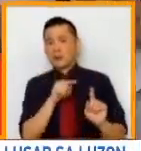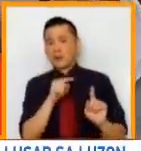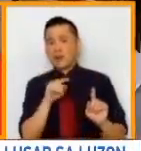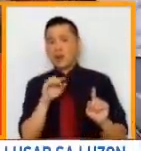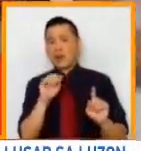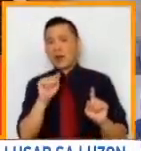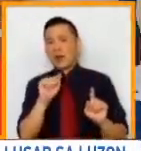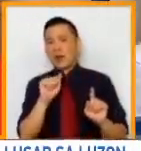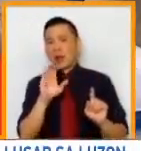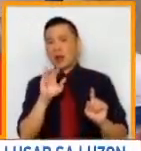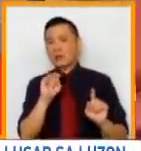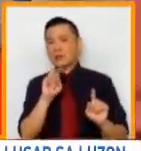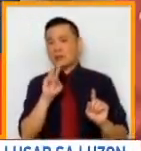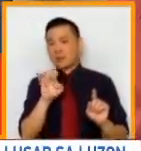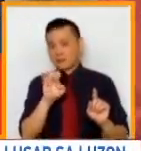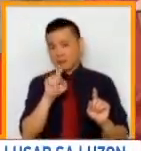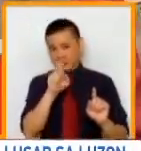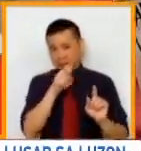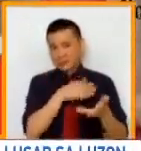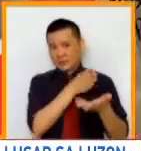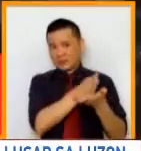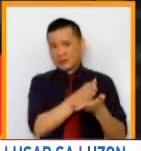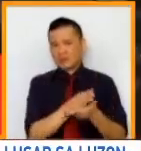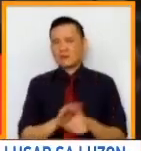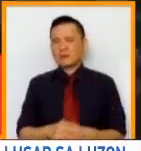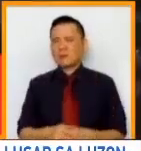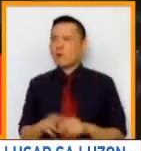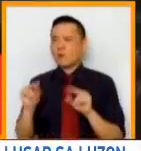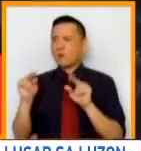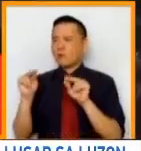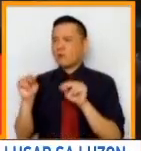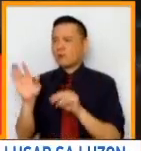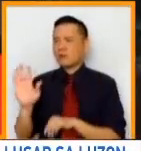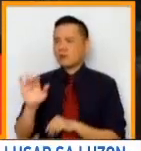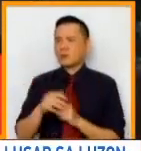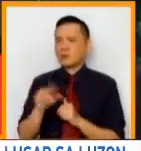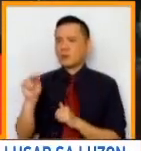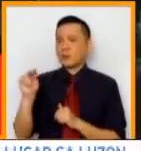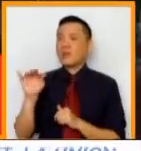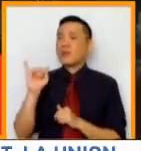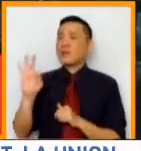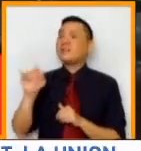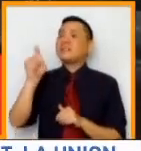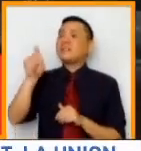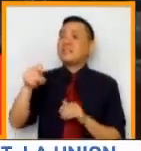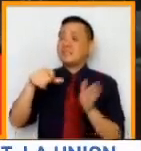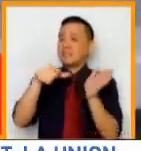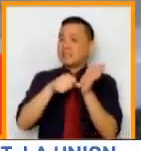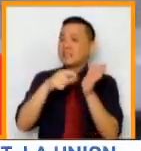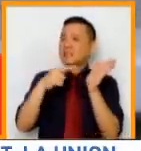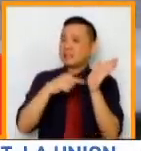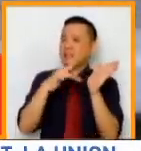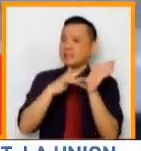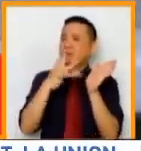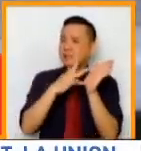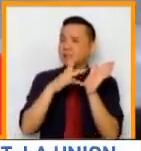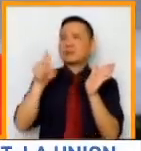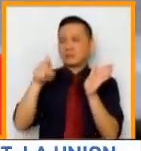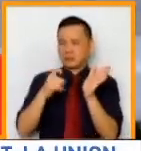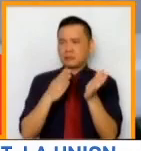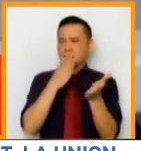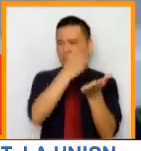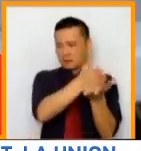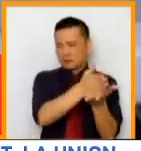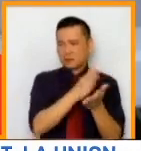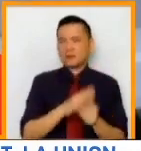Hindi po yung dahil active ka. No? Ang tinitingnan natin dito ay kung meron kang biometrics sa sistema. Okay. Kunyari, first time voter ka,